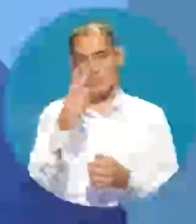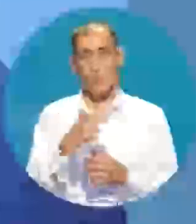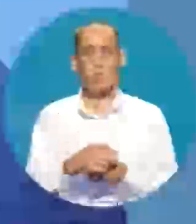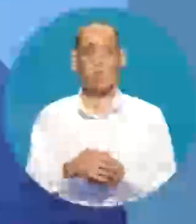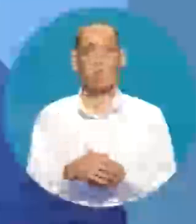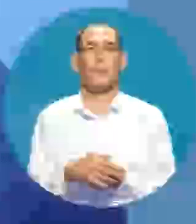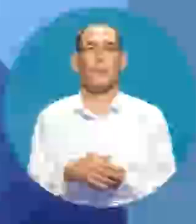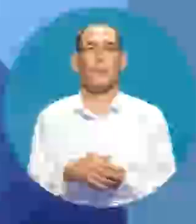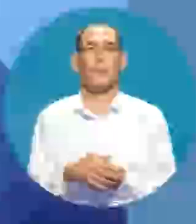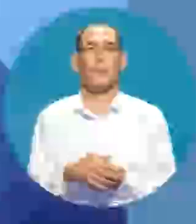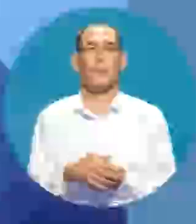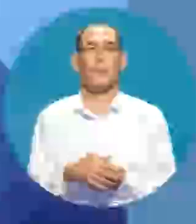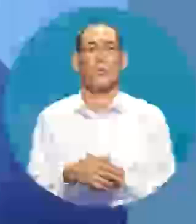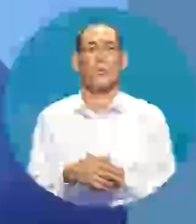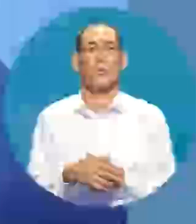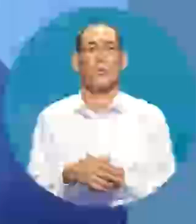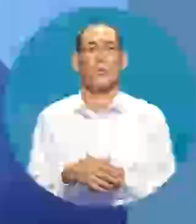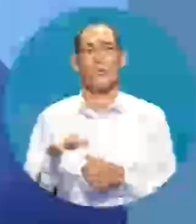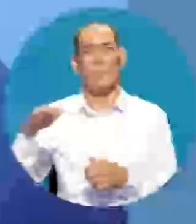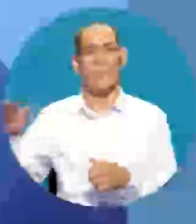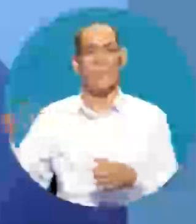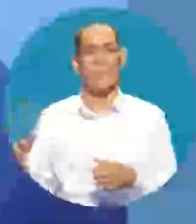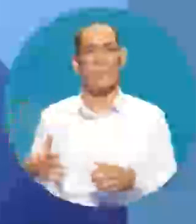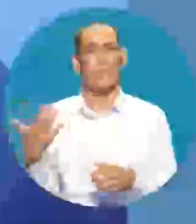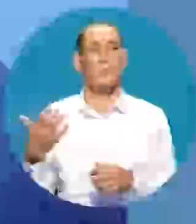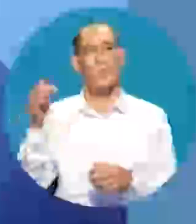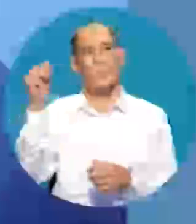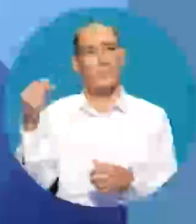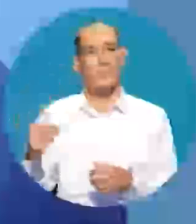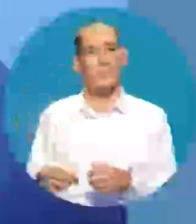Şimdi aşıp karayımız.